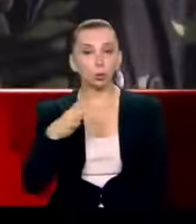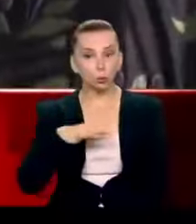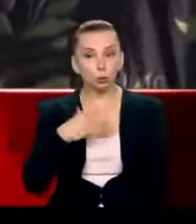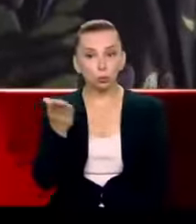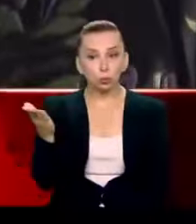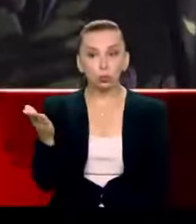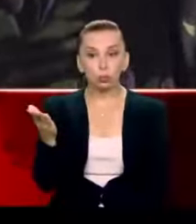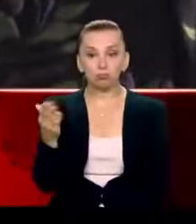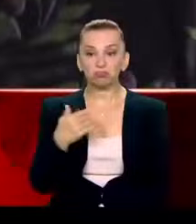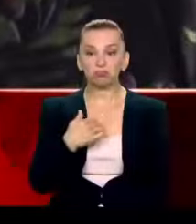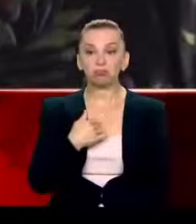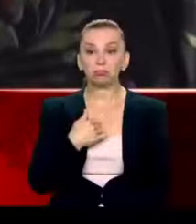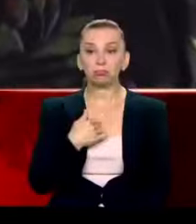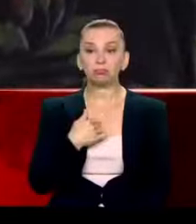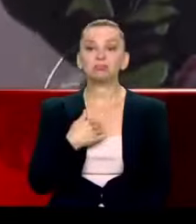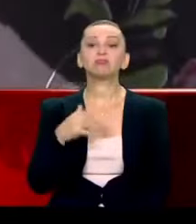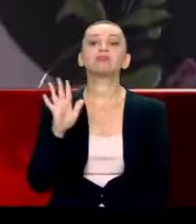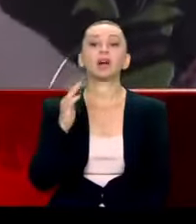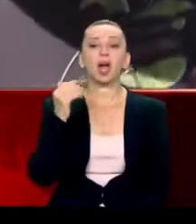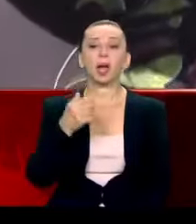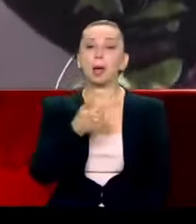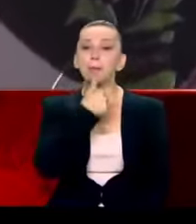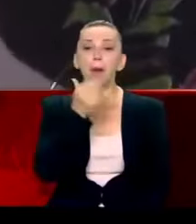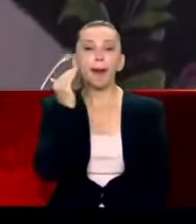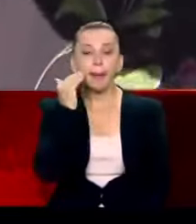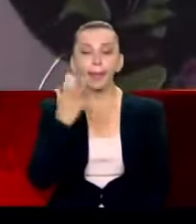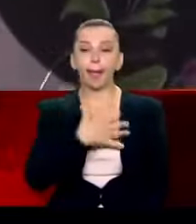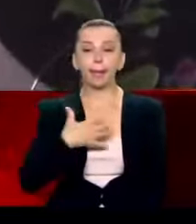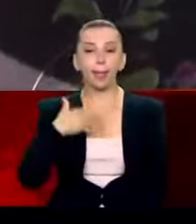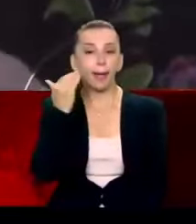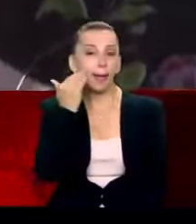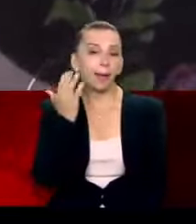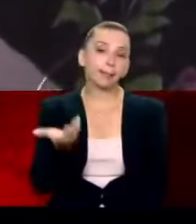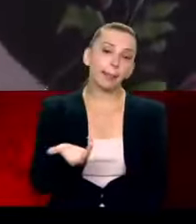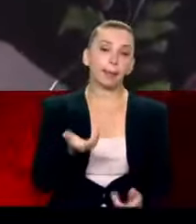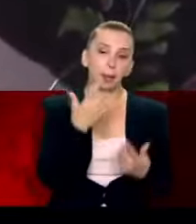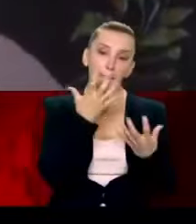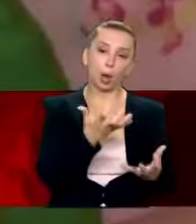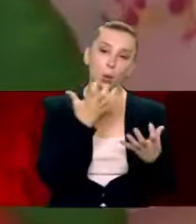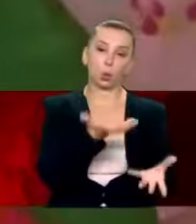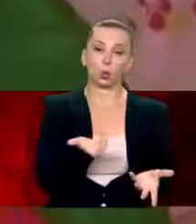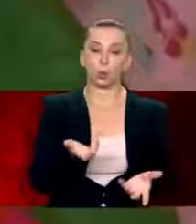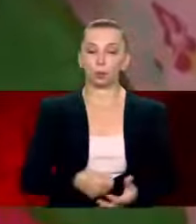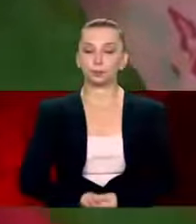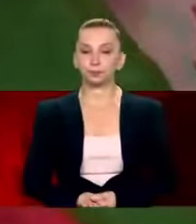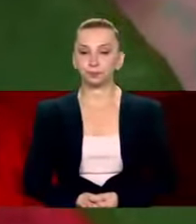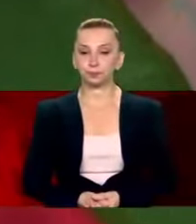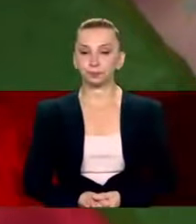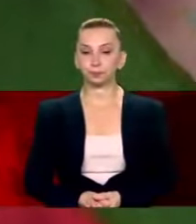O yüzden mi? Bizler bakıyoruz. Anne baba çalışınca anneanne babaanne mecbur bakıcı oluyor.